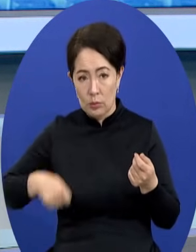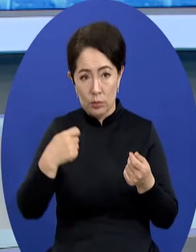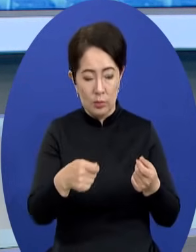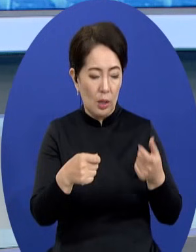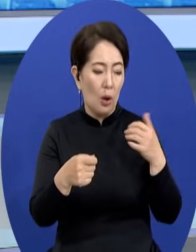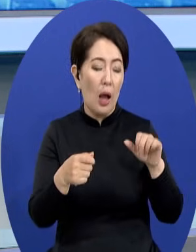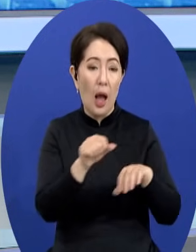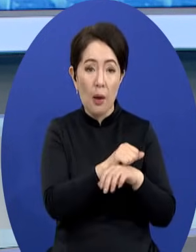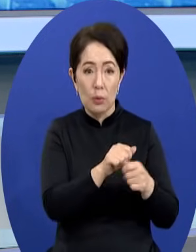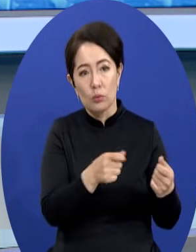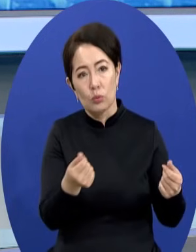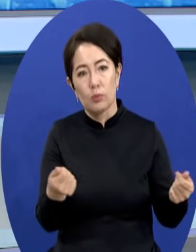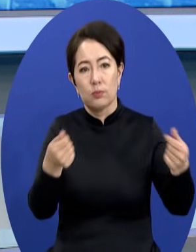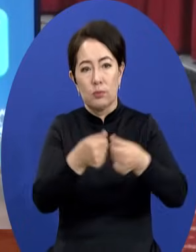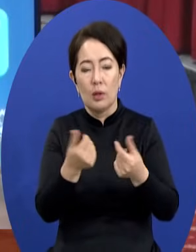аймгийн онцгой комисс төлөх юм байна.